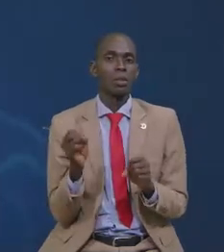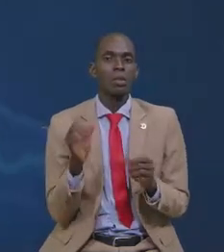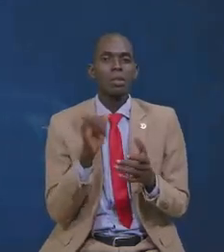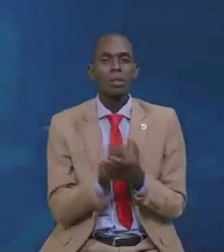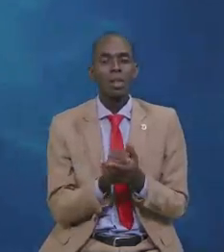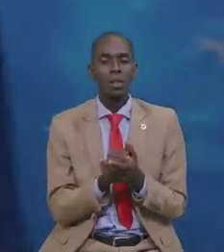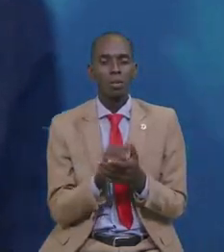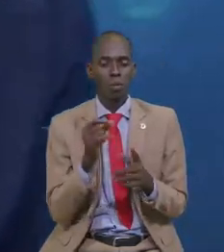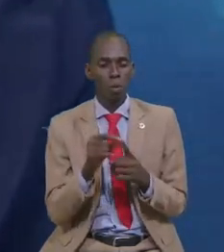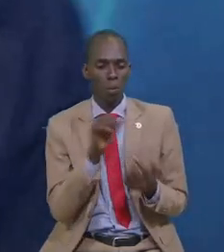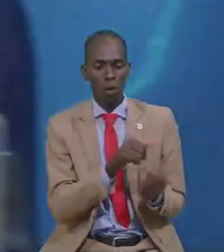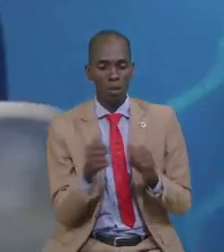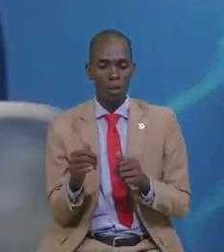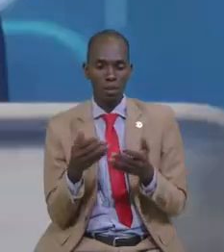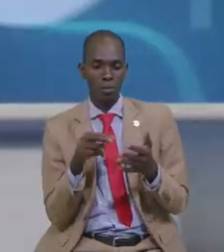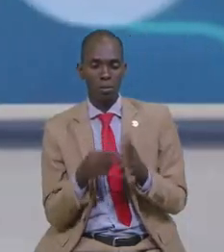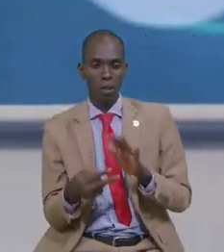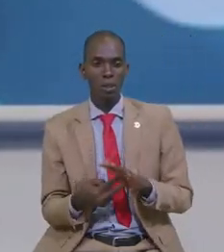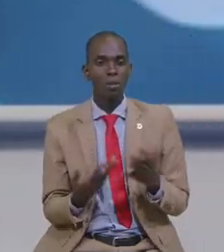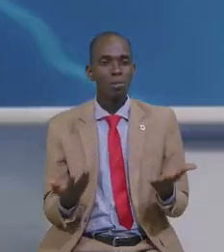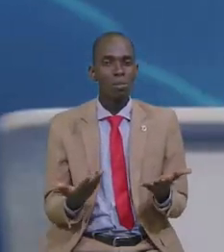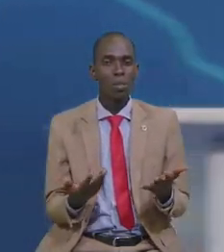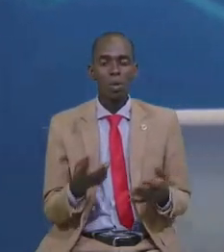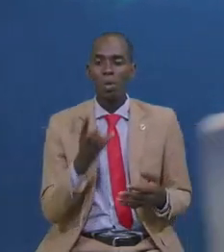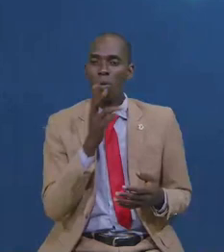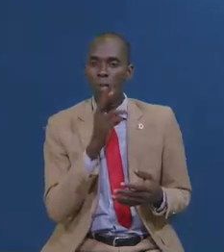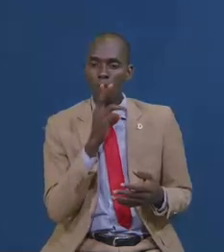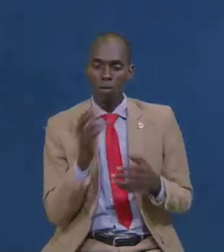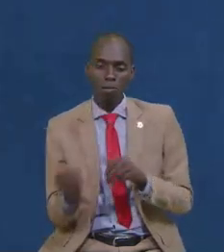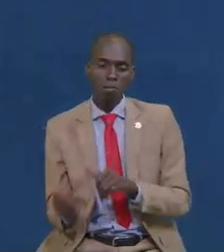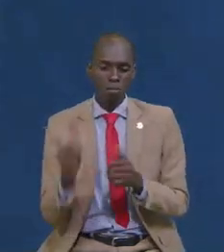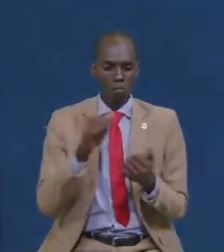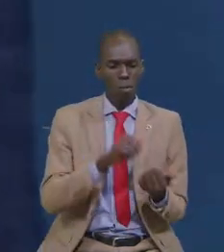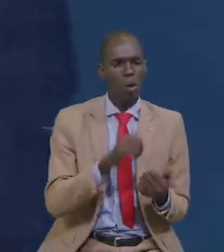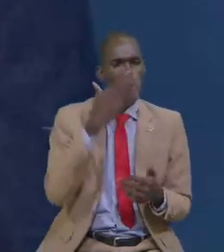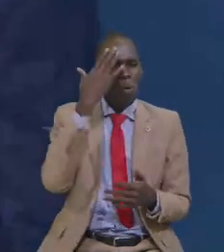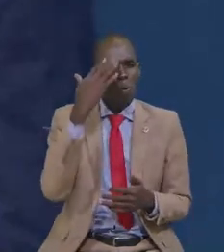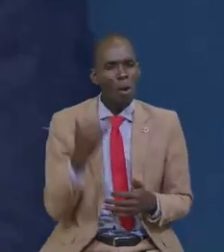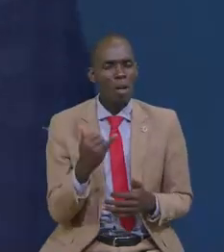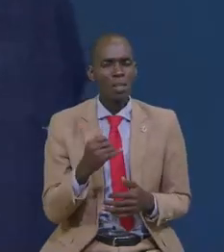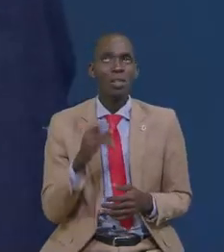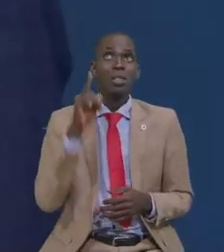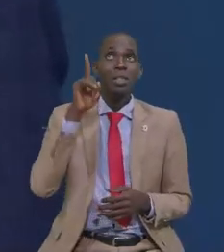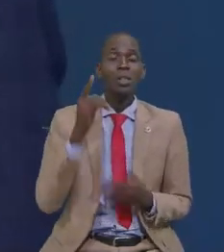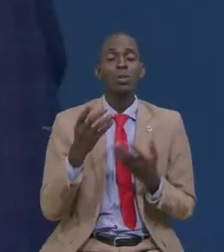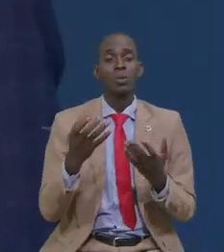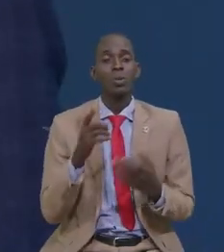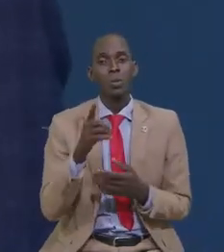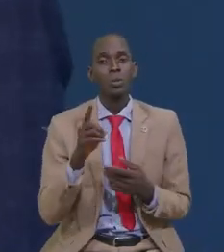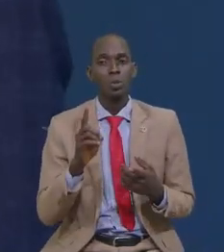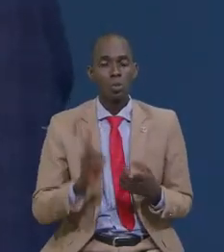sauvé. Ce mot baptisé là-bas, cela parle du baptême d'eau. Pourquoi? Il